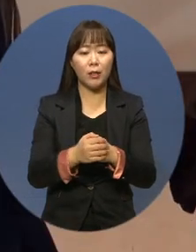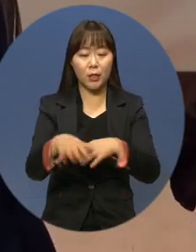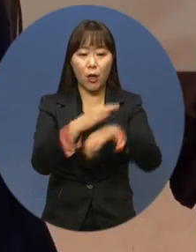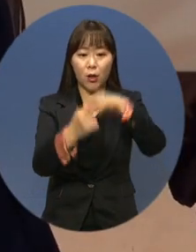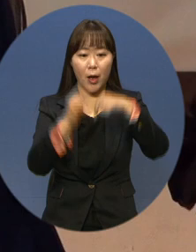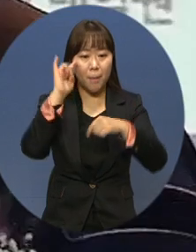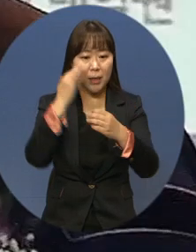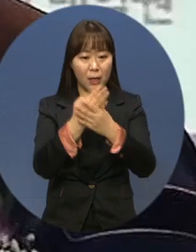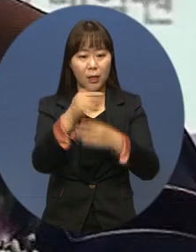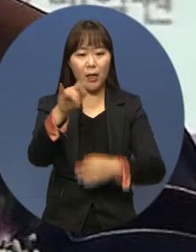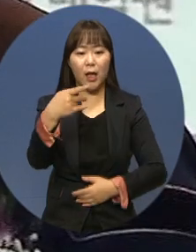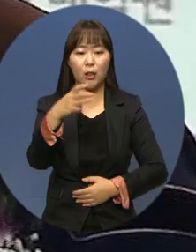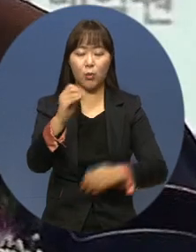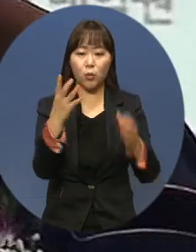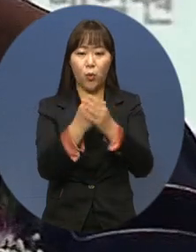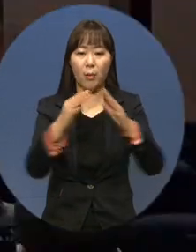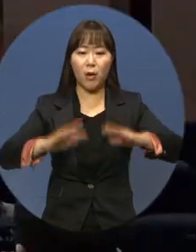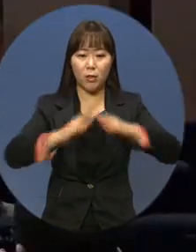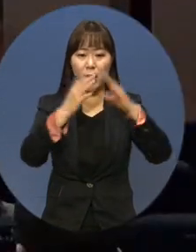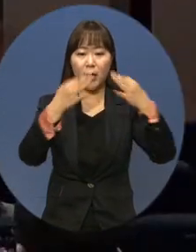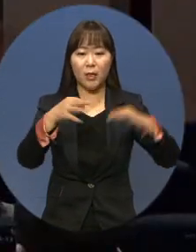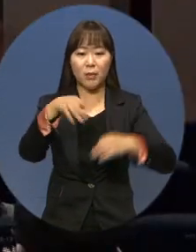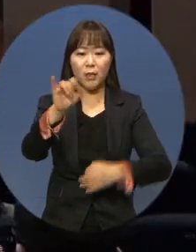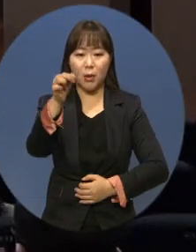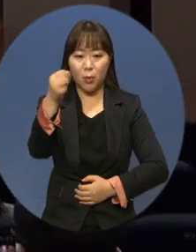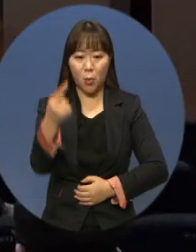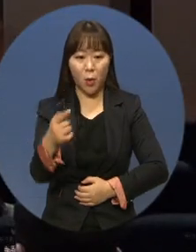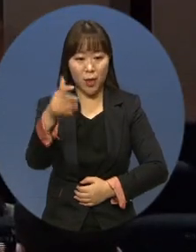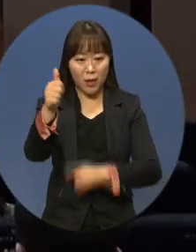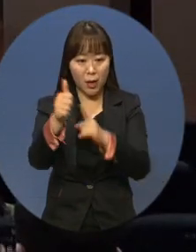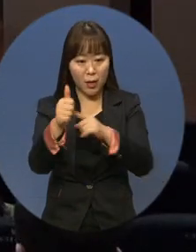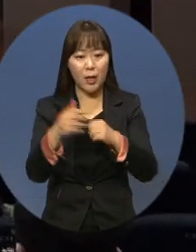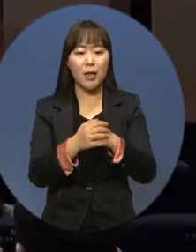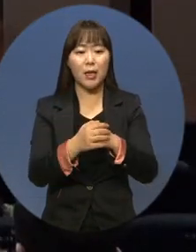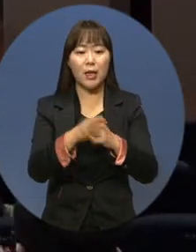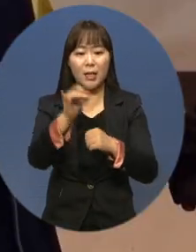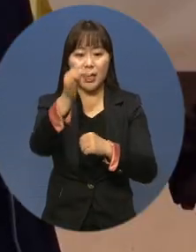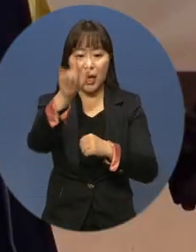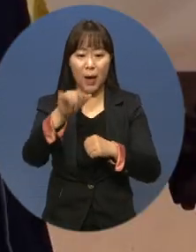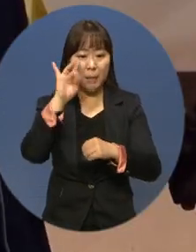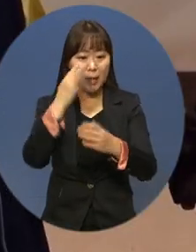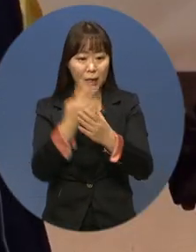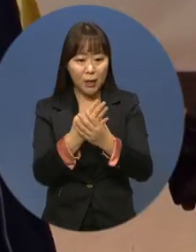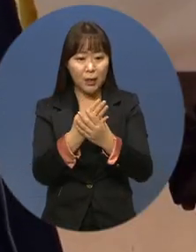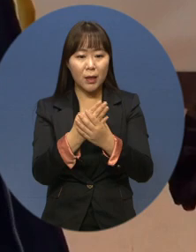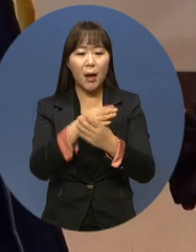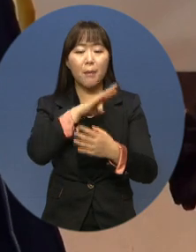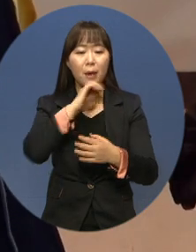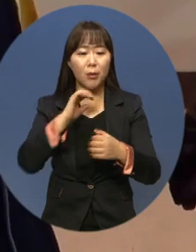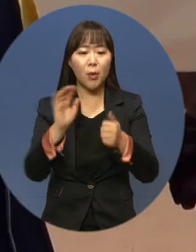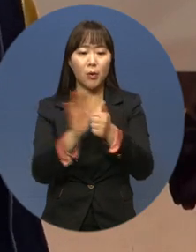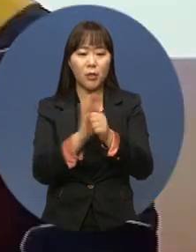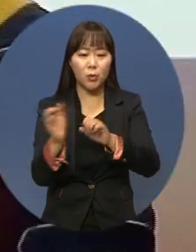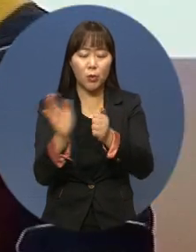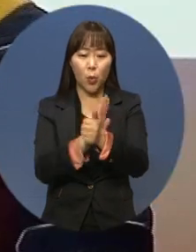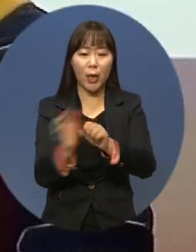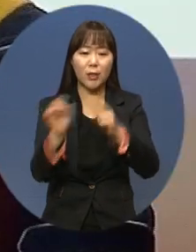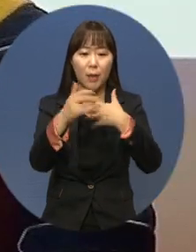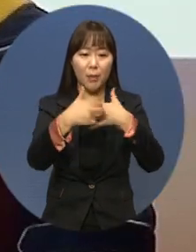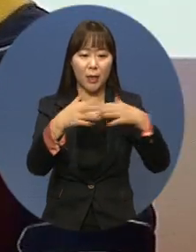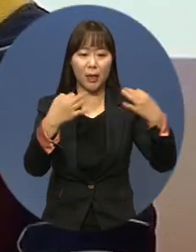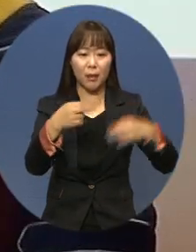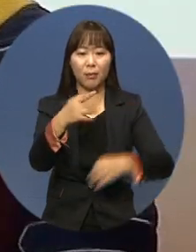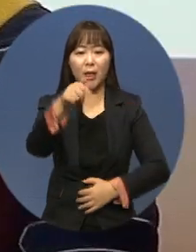박사는 해동종합건설 김찬호 회장이, 명예의학 박사는 베드로 요양재활병원